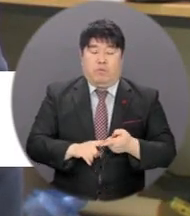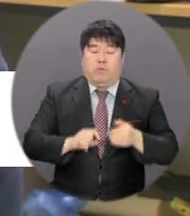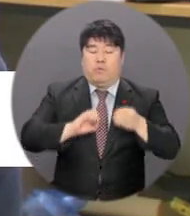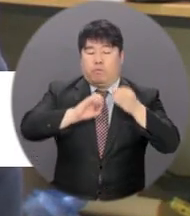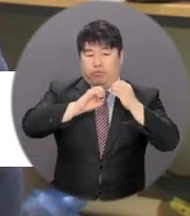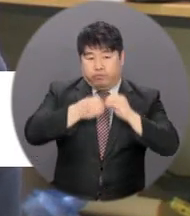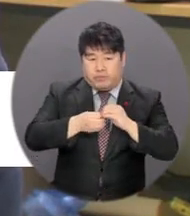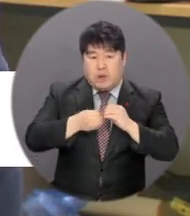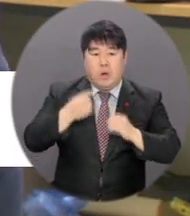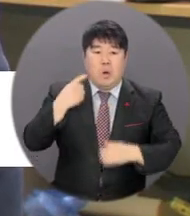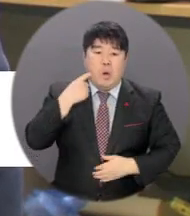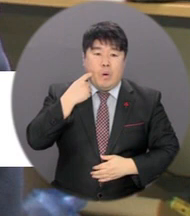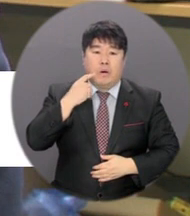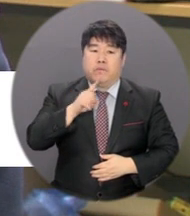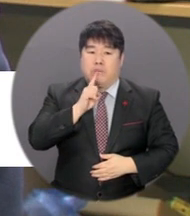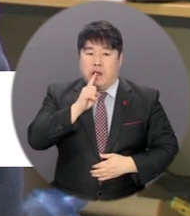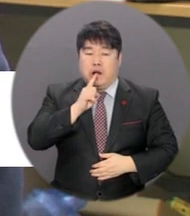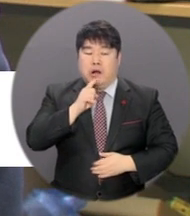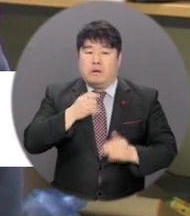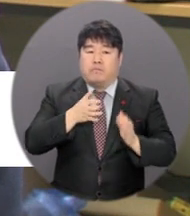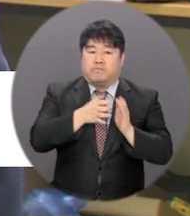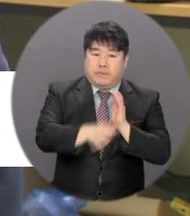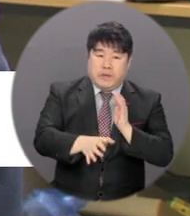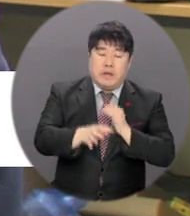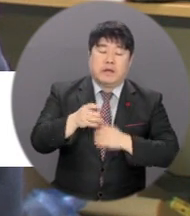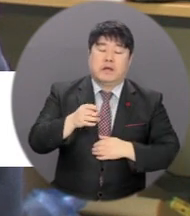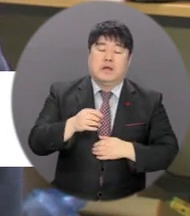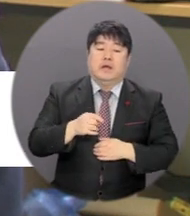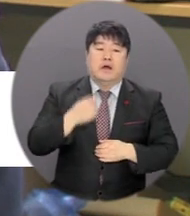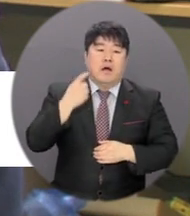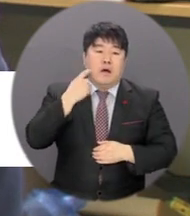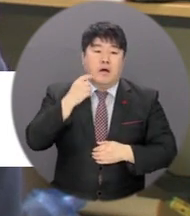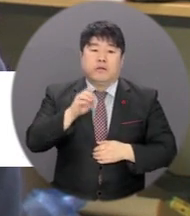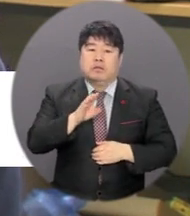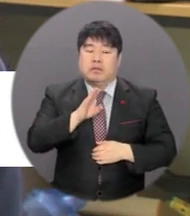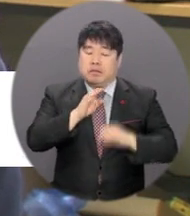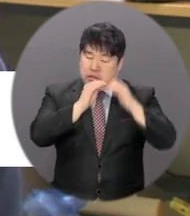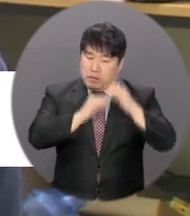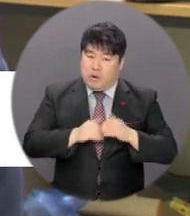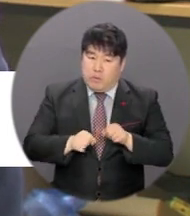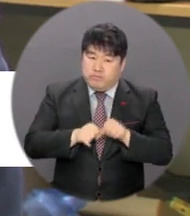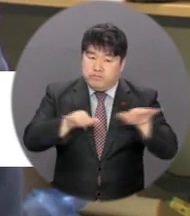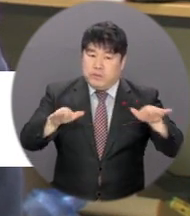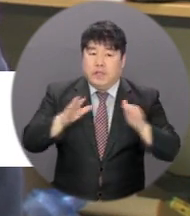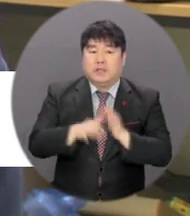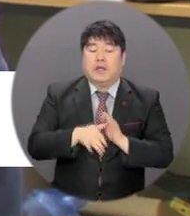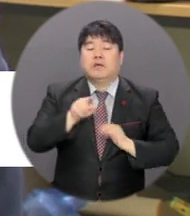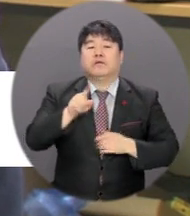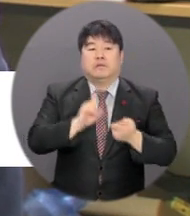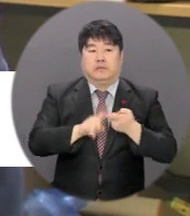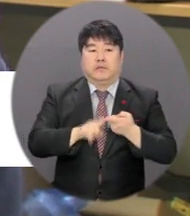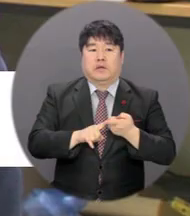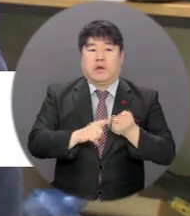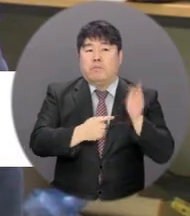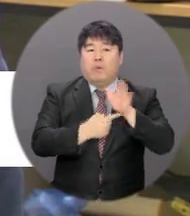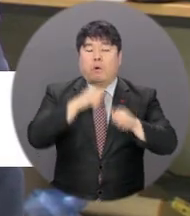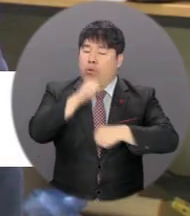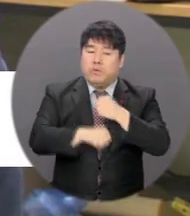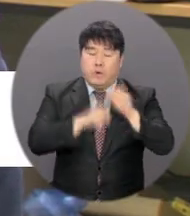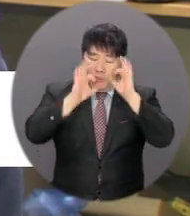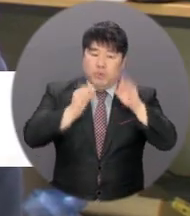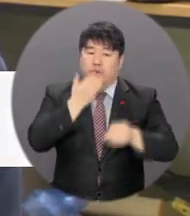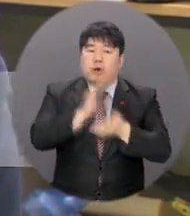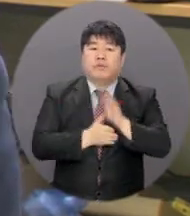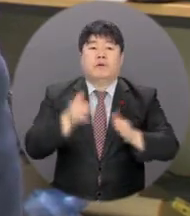왜곡하거나 폄훼하거나 거짓 허위 사실을 유포할 경우에 있어서는 이것을 표현자로 볼 수 없다라고